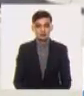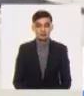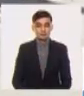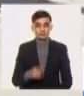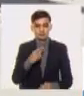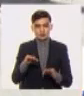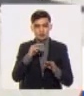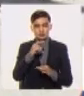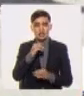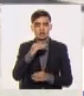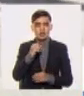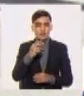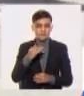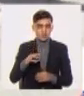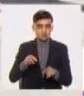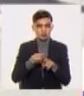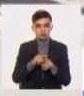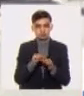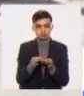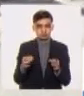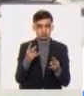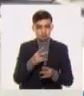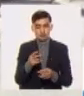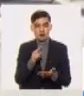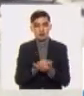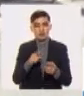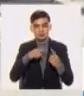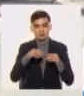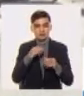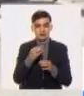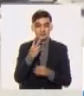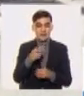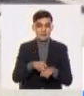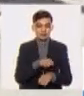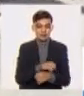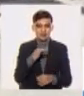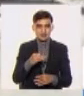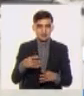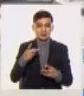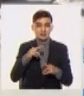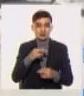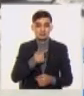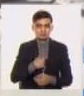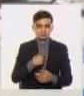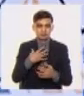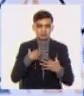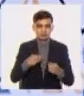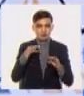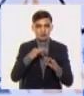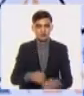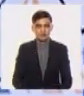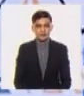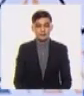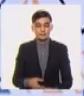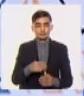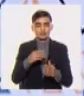Переживаем дежавю. Опять сказали, вы должны держаться на расстоянии от других минимум 2 метра. И все ради нашей безопасности.